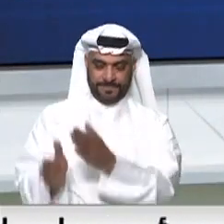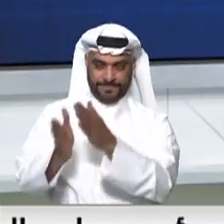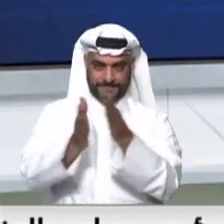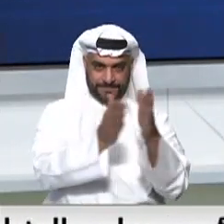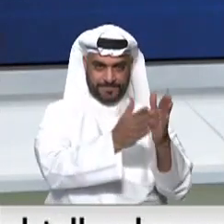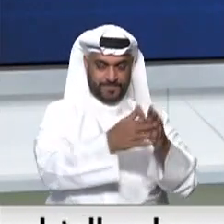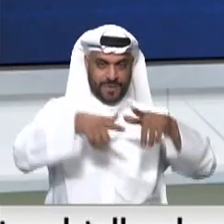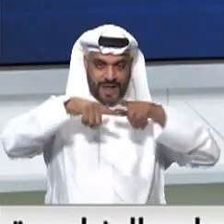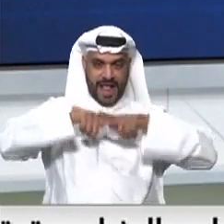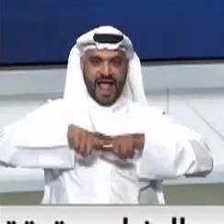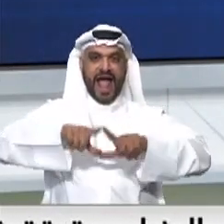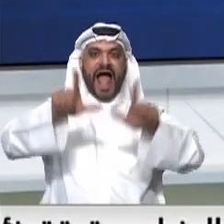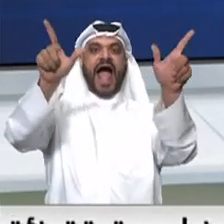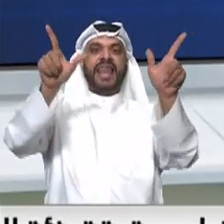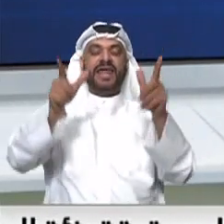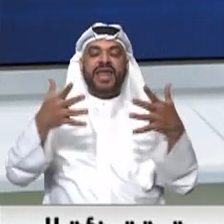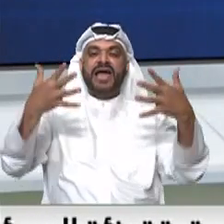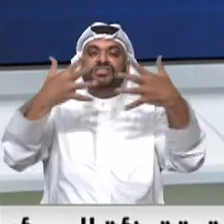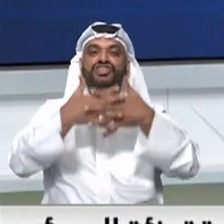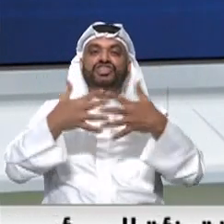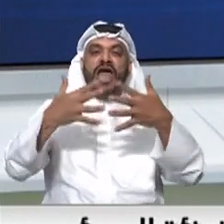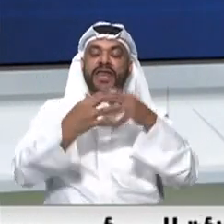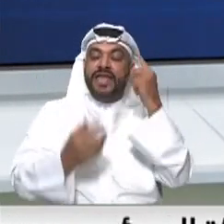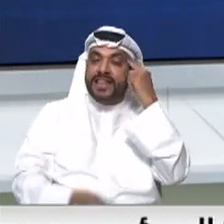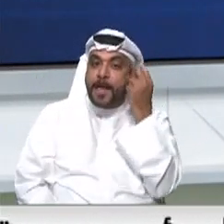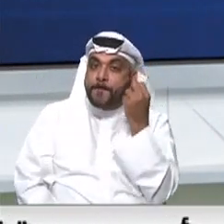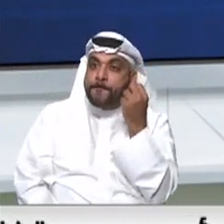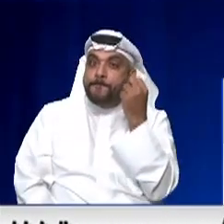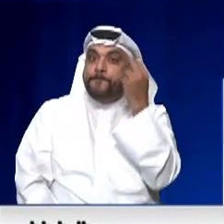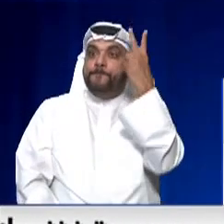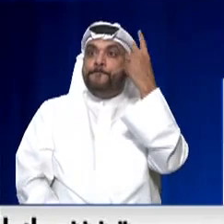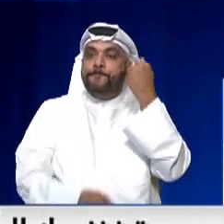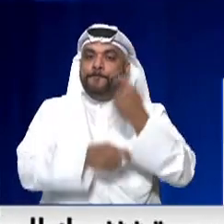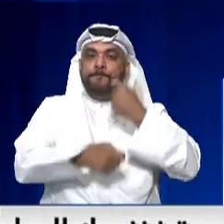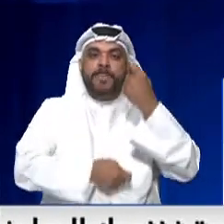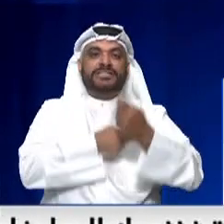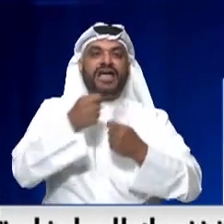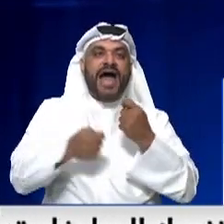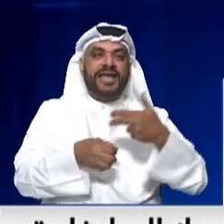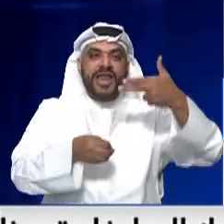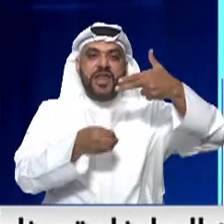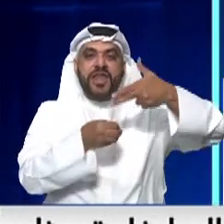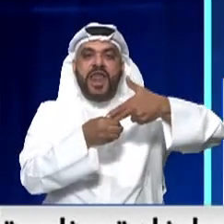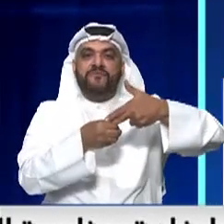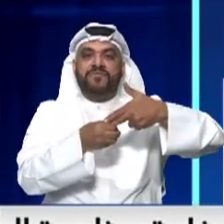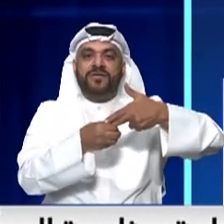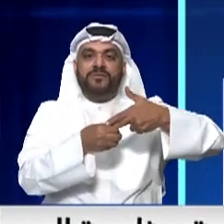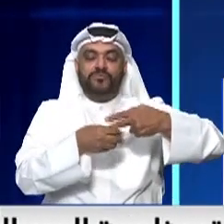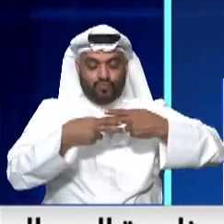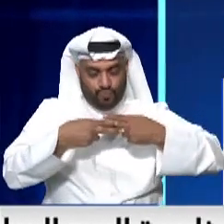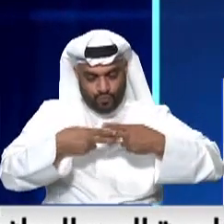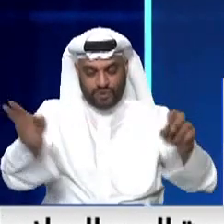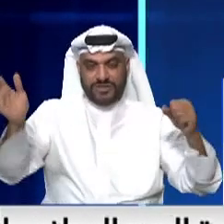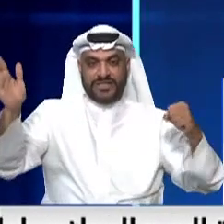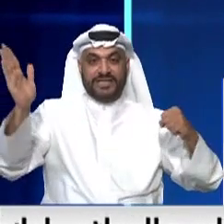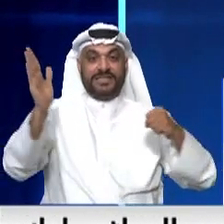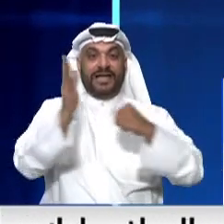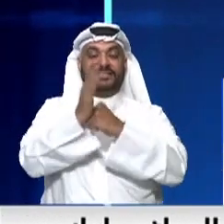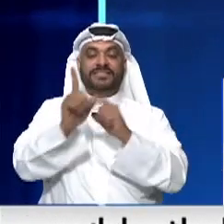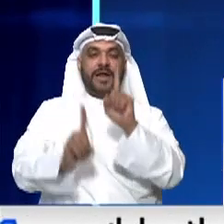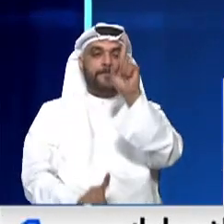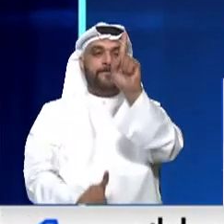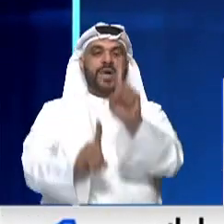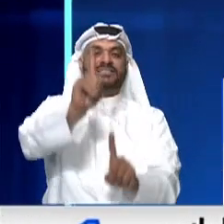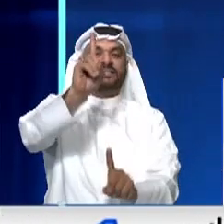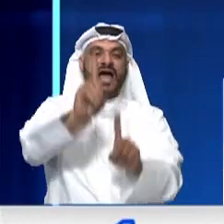أعلنت شركة مشاريع الكويت القابضة كيبكو عن استكمالها إصدار صكوك بقيمة 103 مليون دينار كويتي،